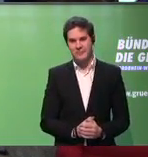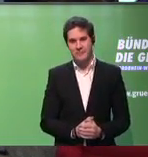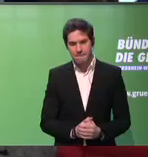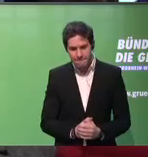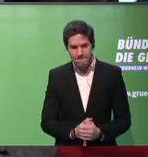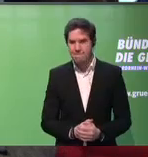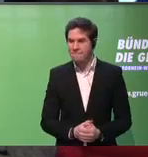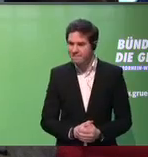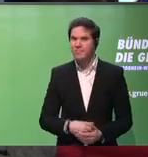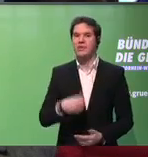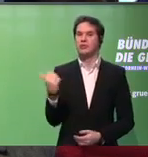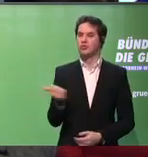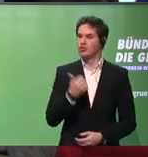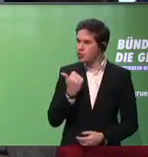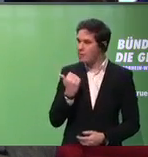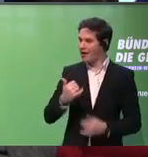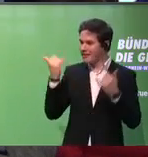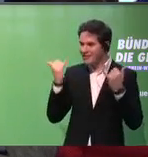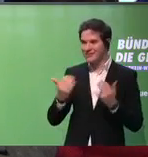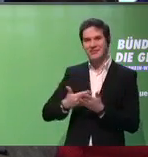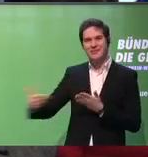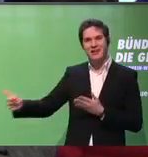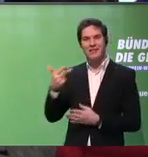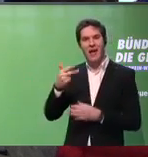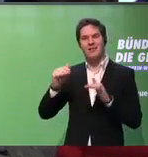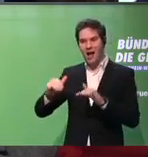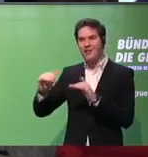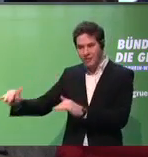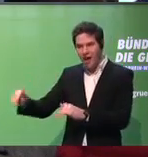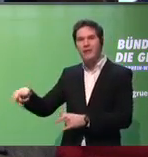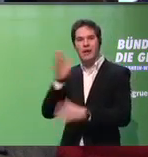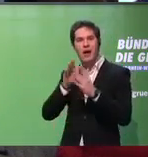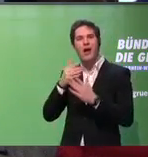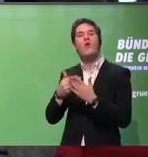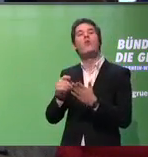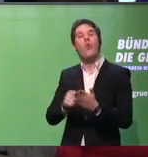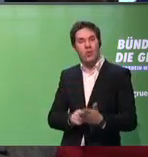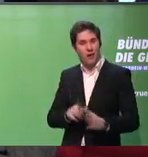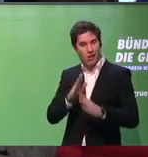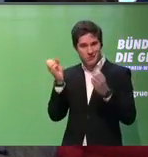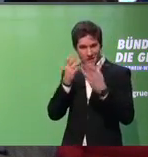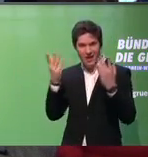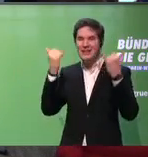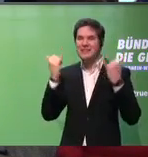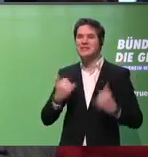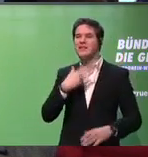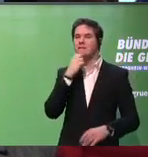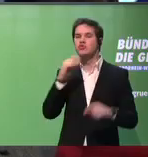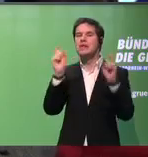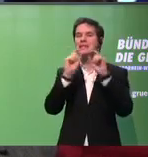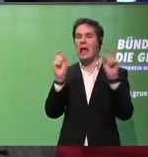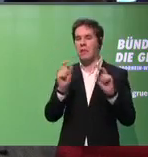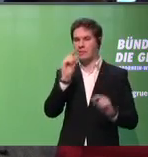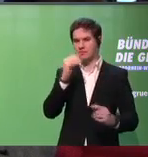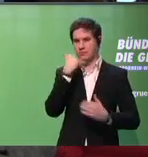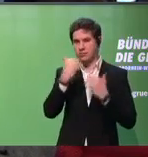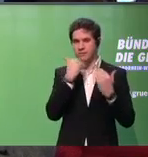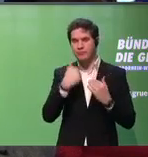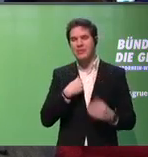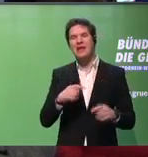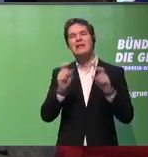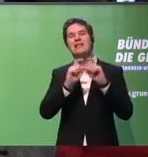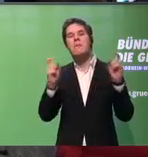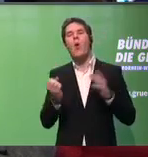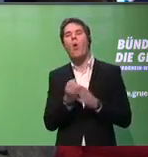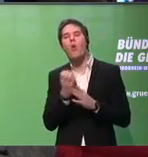Super, dann wissen wir jetzt, warum ihr hier seid und können jetzt einsteigen in die Themen. Und wir würden einsteigen mit dem Themenbereich Ökologie, Klimaschutz,